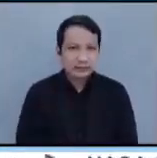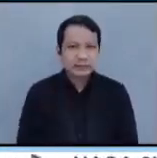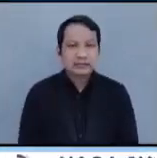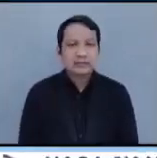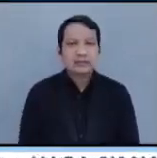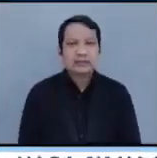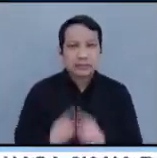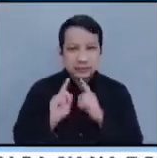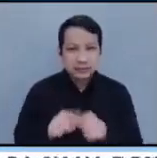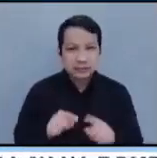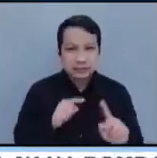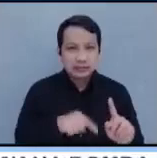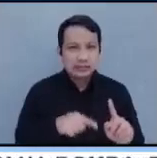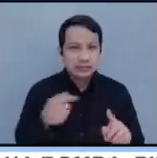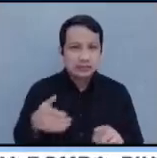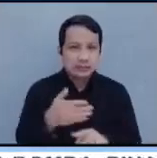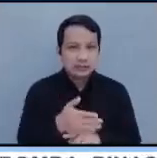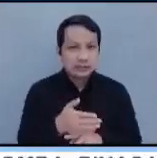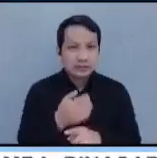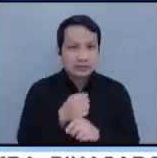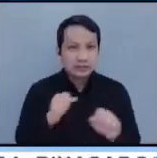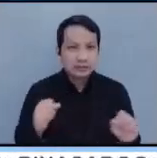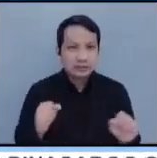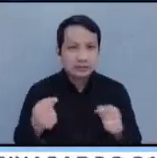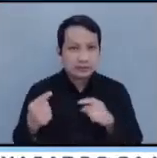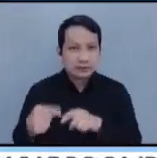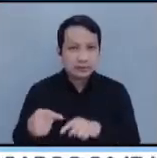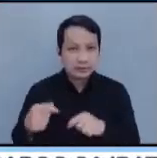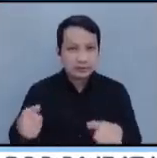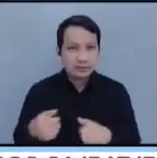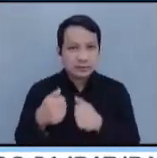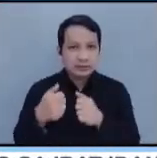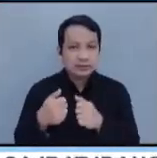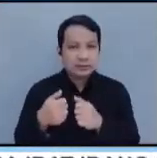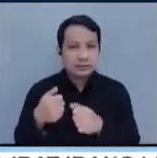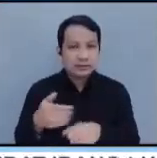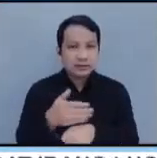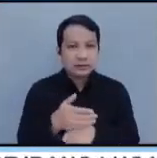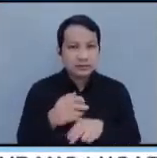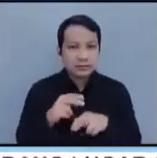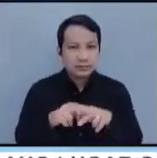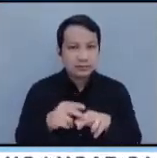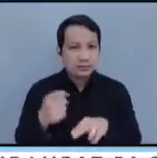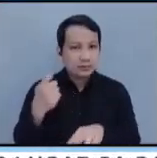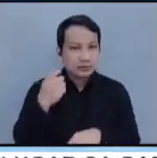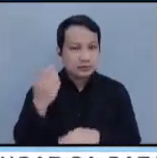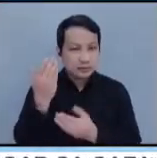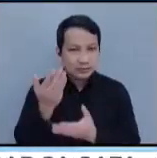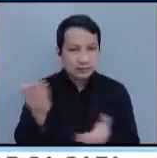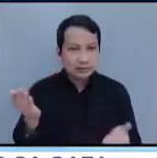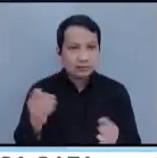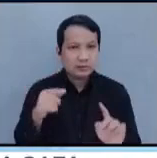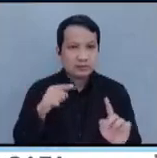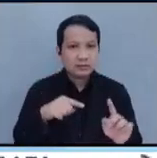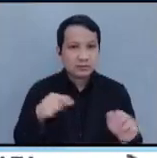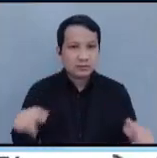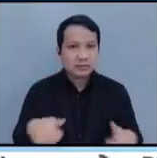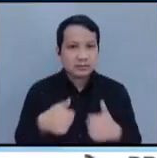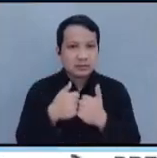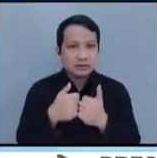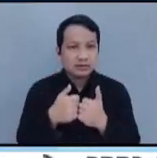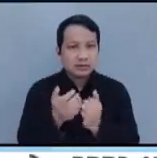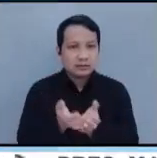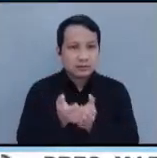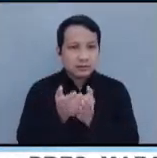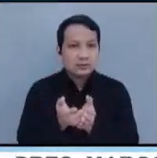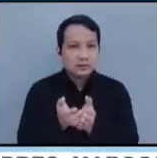Ming isdang nakaligtas sa nangyaring trahedya sa karagatan ng Pangasinan kamakaylan matatandaang Nabangga ang kanilang bangka ng isang dayuhang